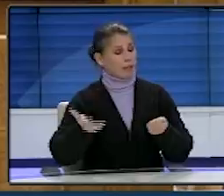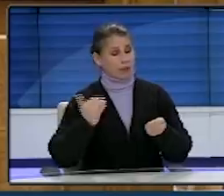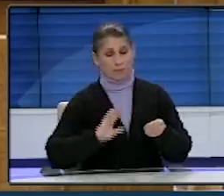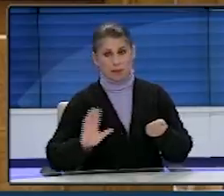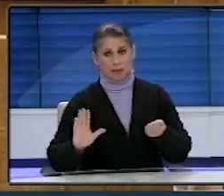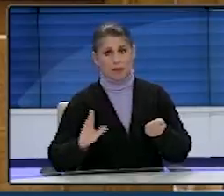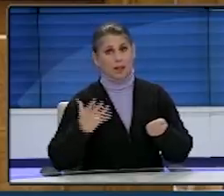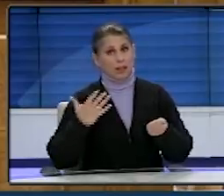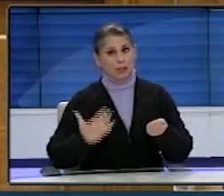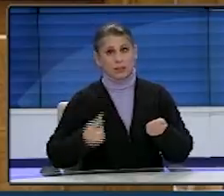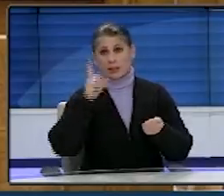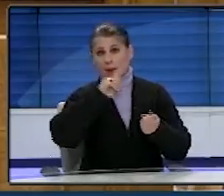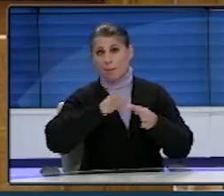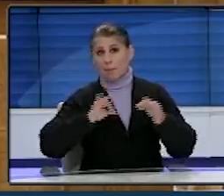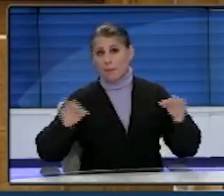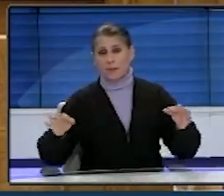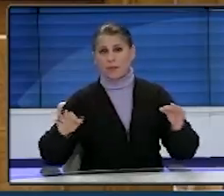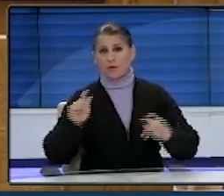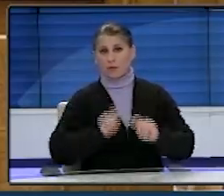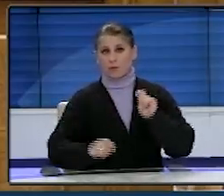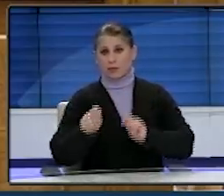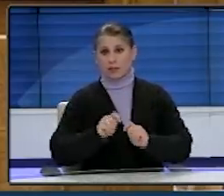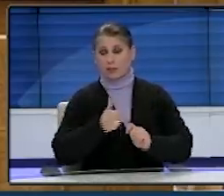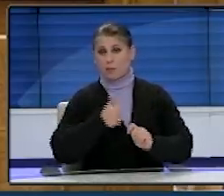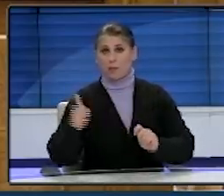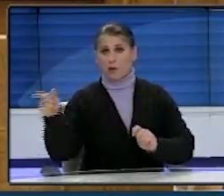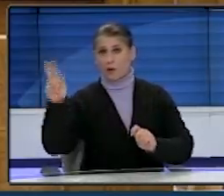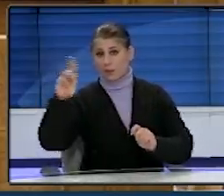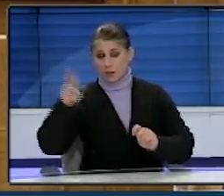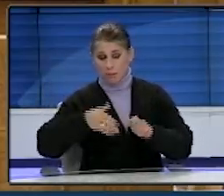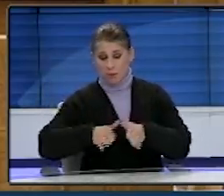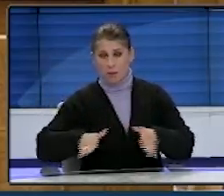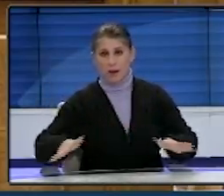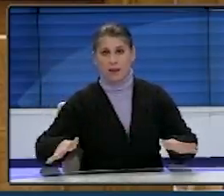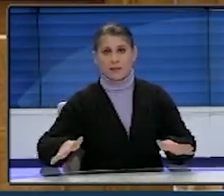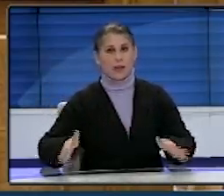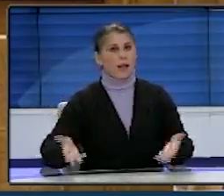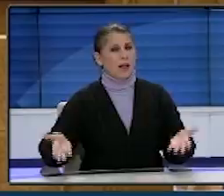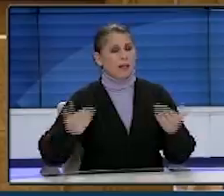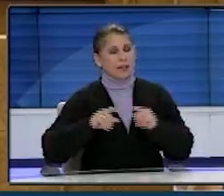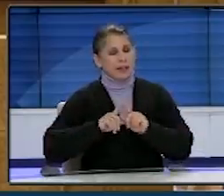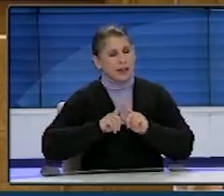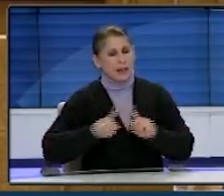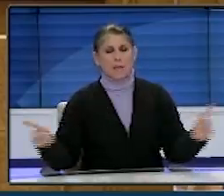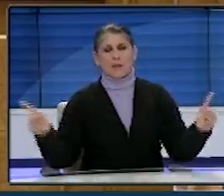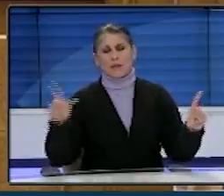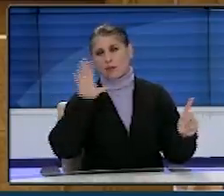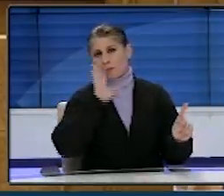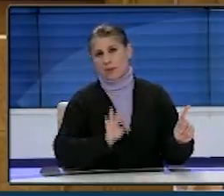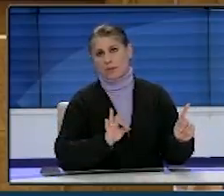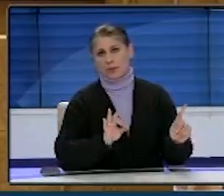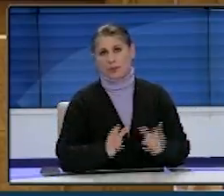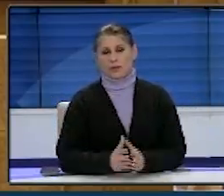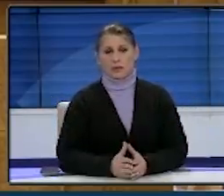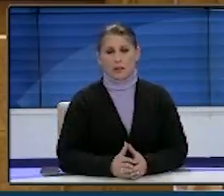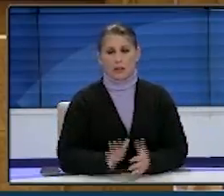υπάρχει ή ότι είναι μύθος που δημιουργήθηκε μόνο από τη ρώσικη προπαγάνδα, δεν έχει καμιά σχέση με την πραγματικότητα